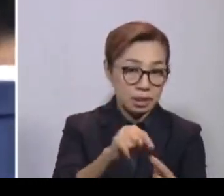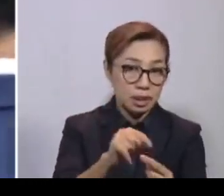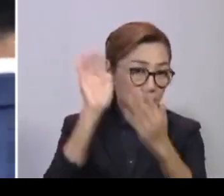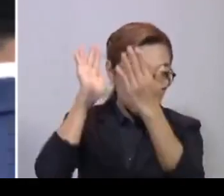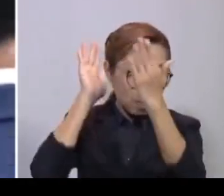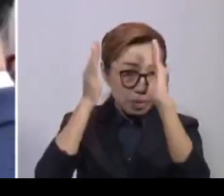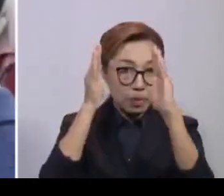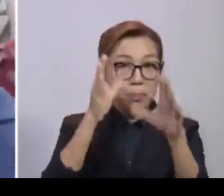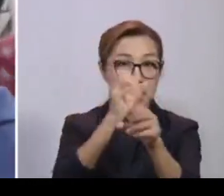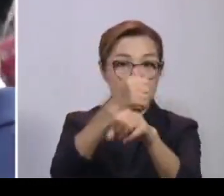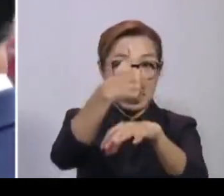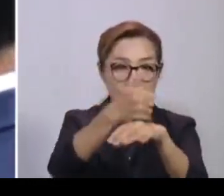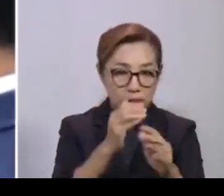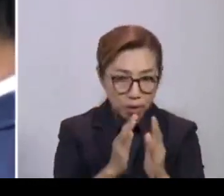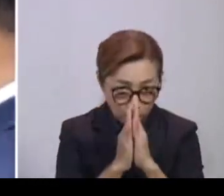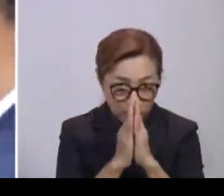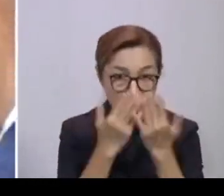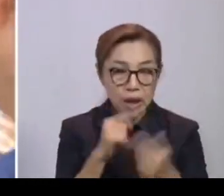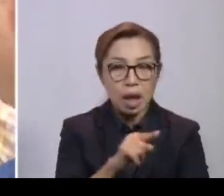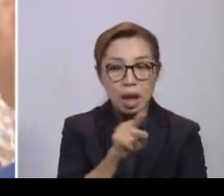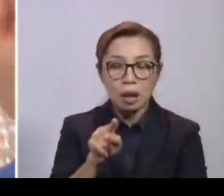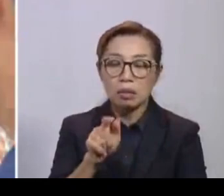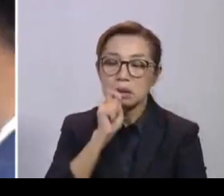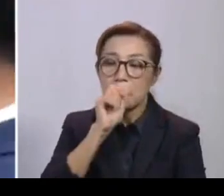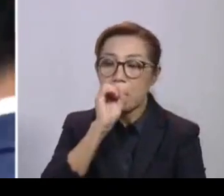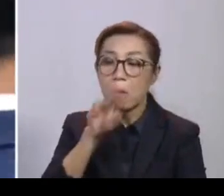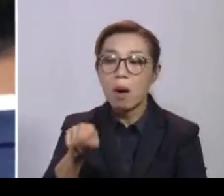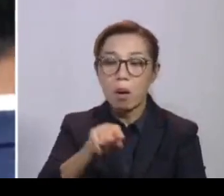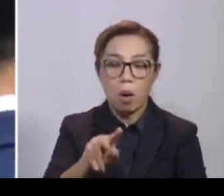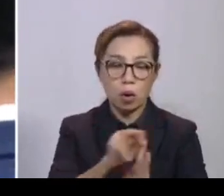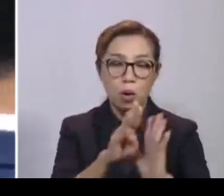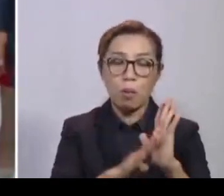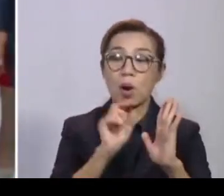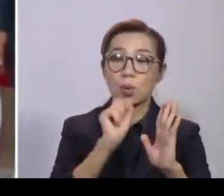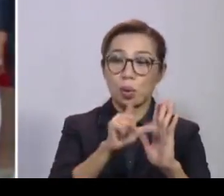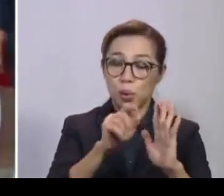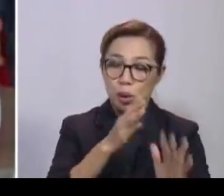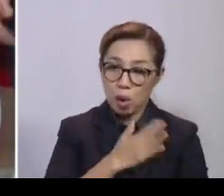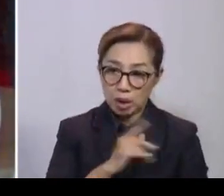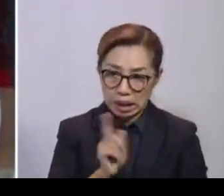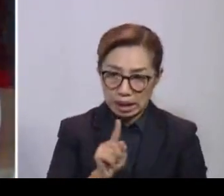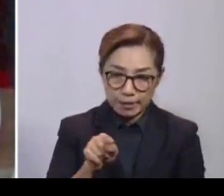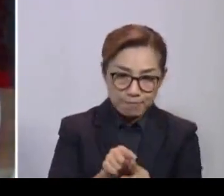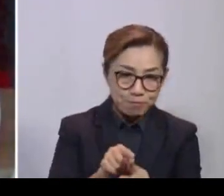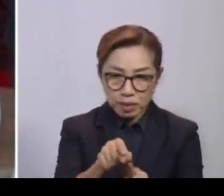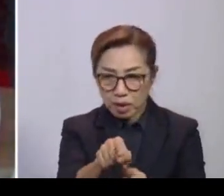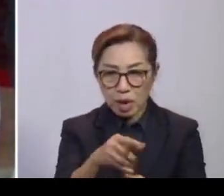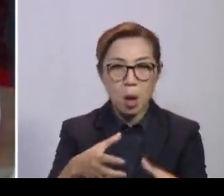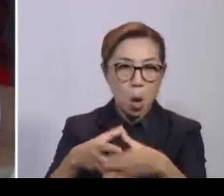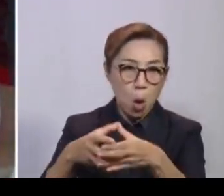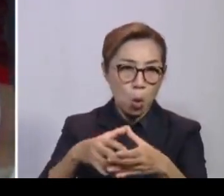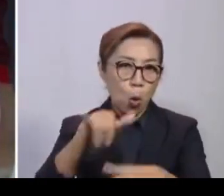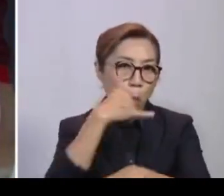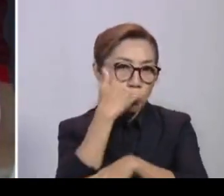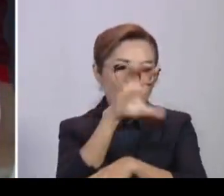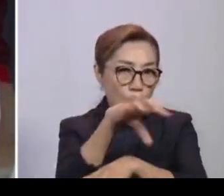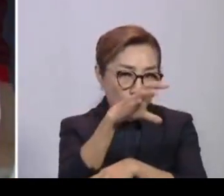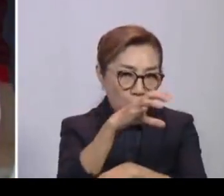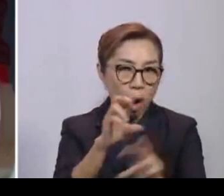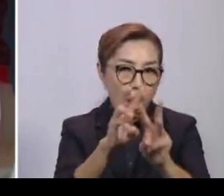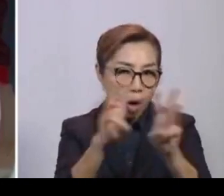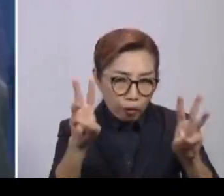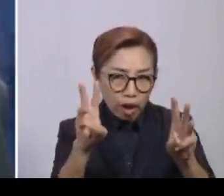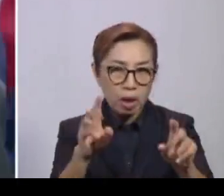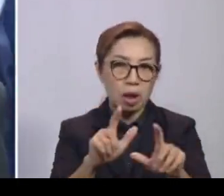พรหมบริเวณด้านหน้าจากนั้นก็ให้สัมภาษณ์ว่านโยบายเร่งด่วนคือการปราบปรามแก๊งคอลเซ็นเตอร์และข่าวปลอมหรือว่า